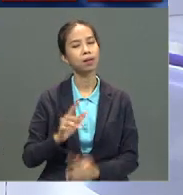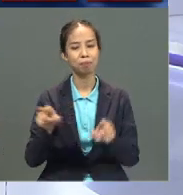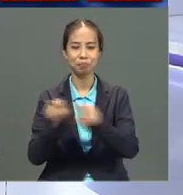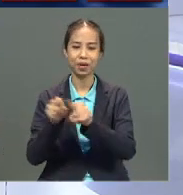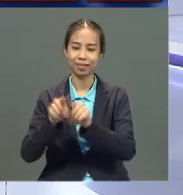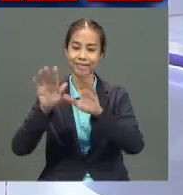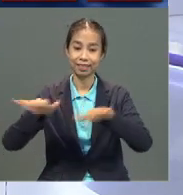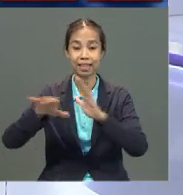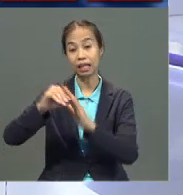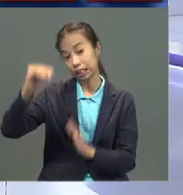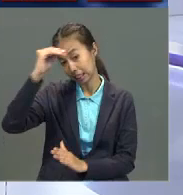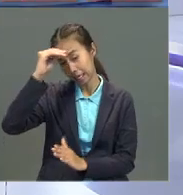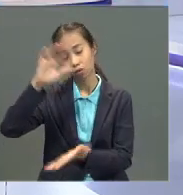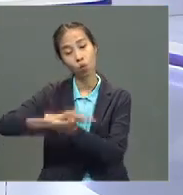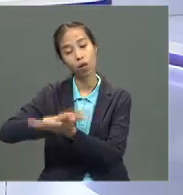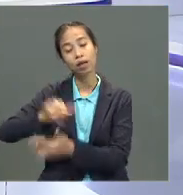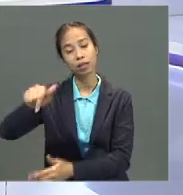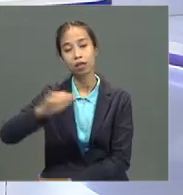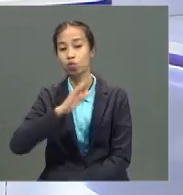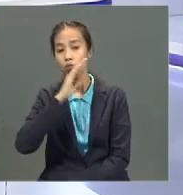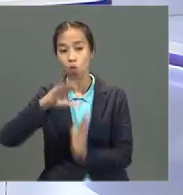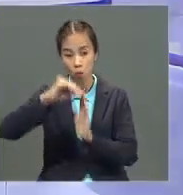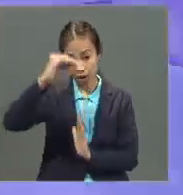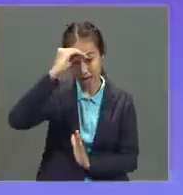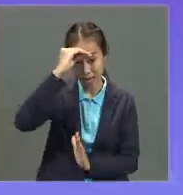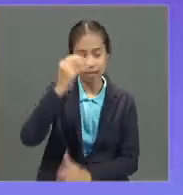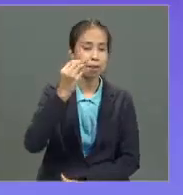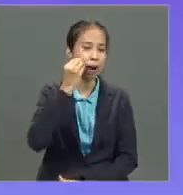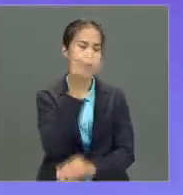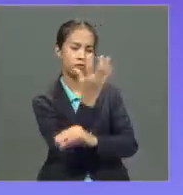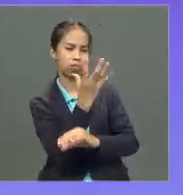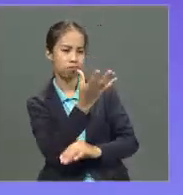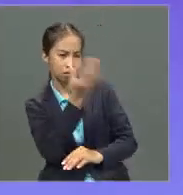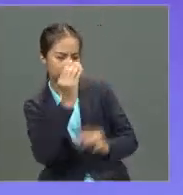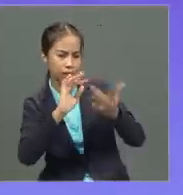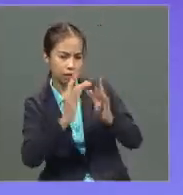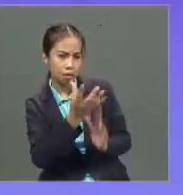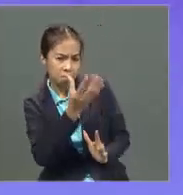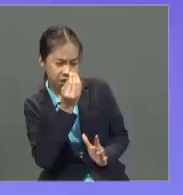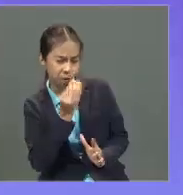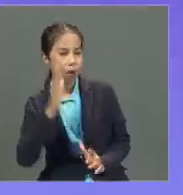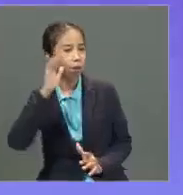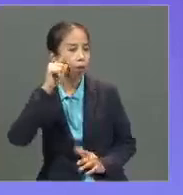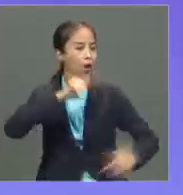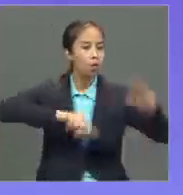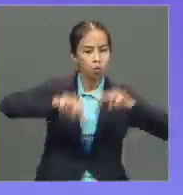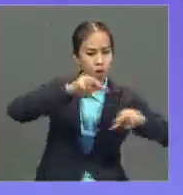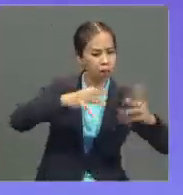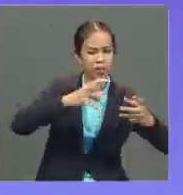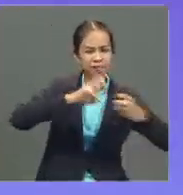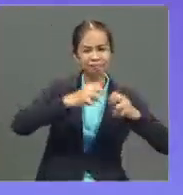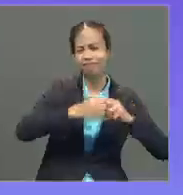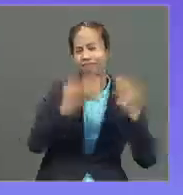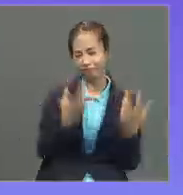โอ้โหเด็กๆเรียนไม่ทันเลยถ้าเรียนออนไลน์บางคนไปอยู่ที่บ้านคุณพ่อคุณแม่ไม่มีเวลาเข้าไปดูแลอันนี้เนี่ยจะเป็นปัญหาก็เลยม